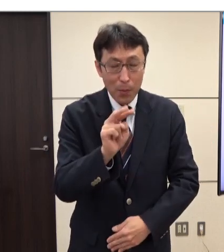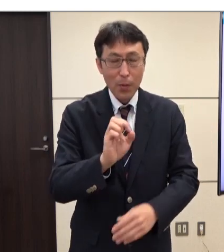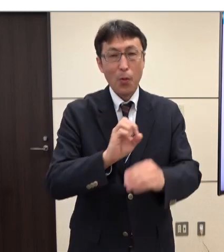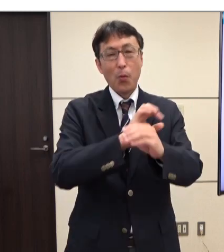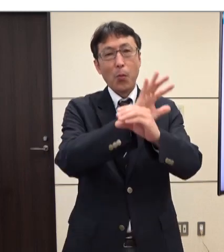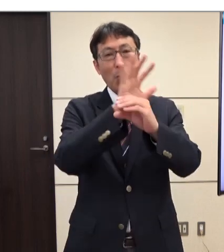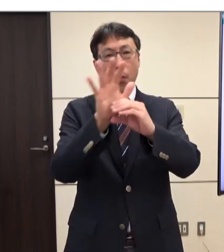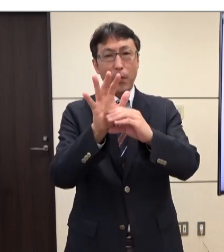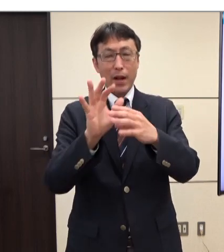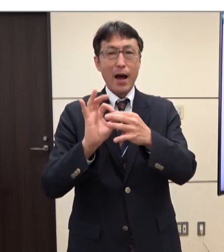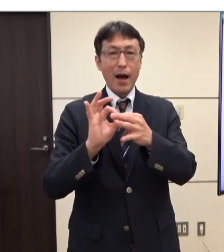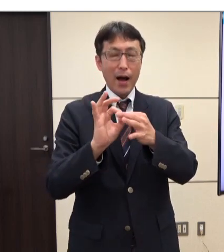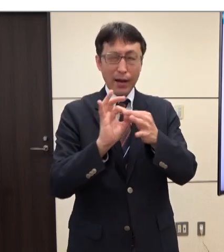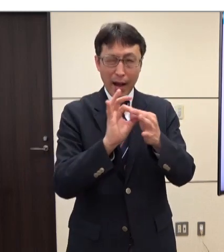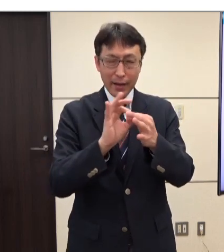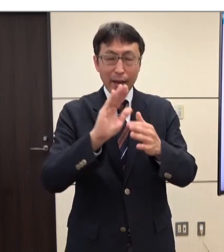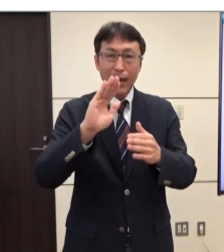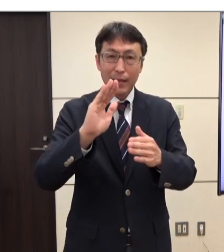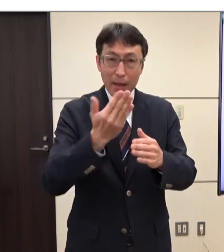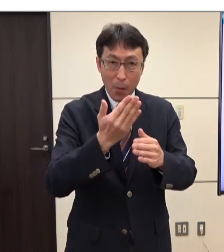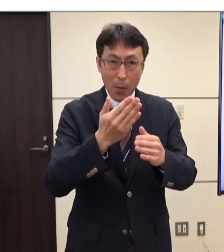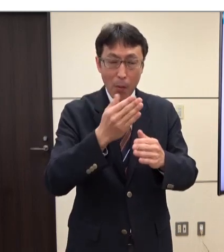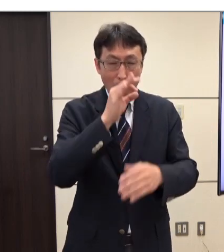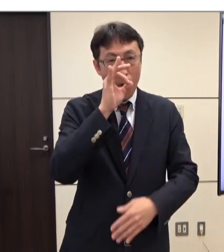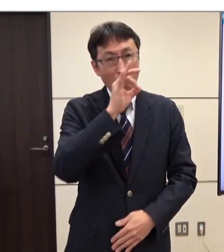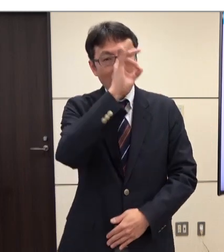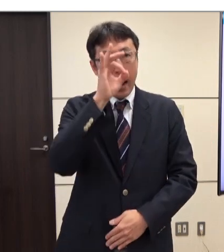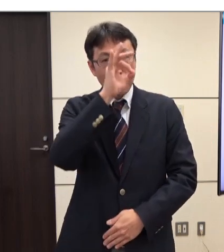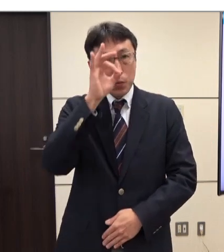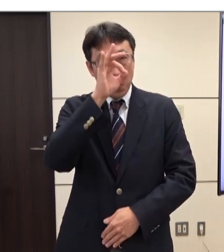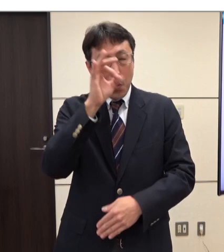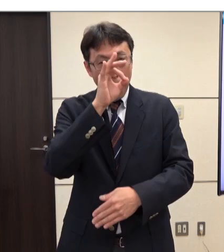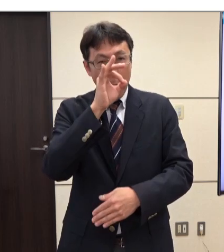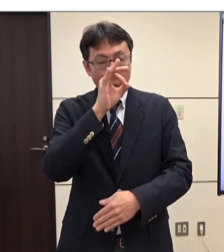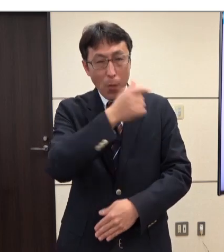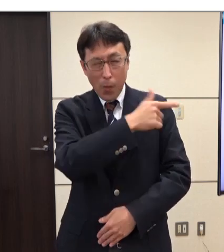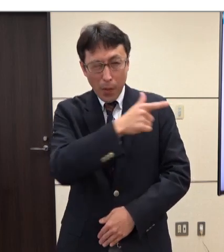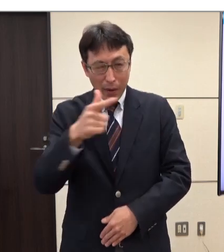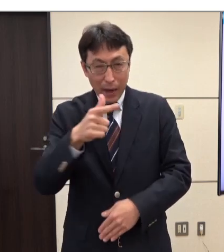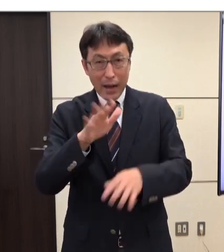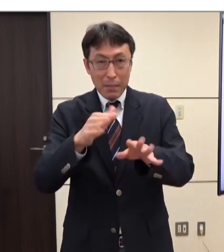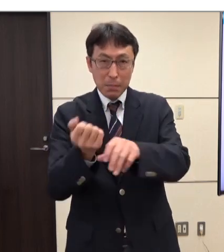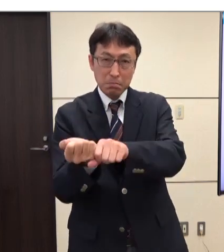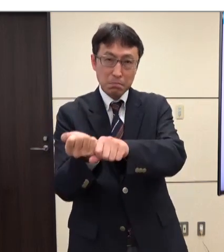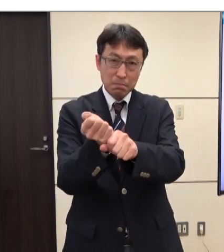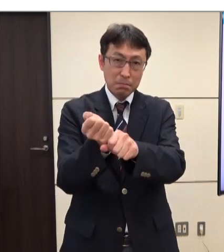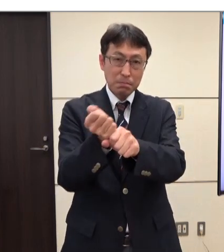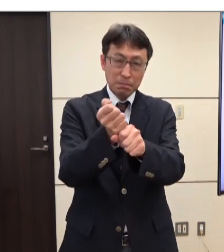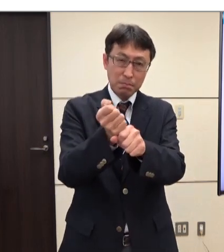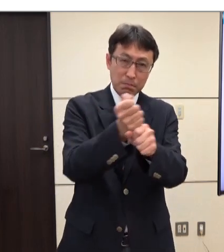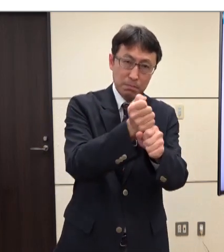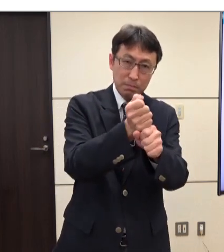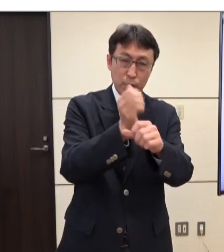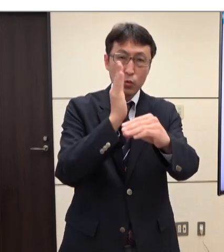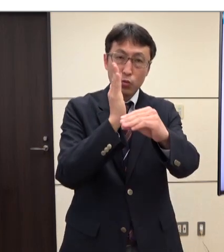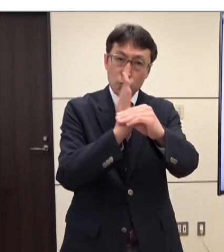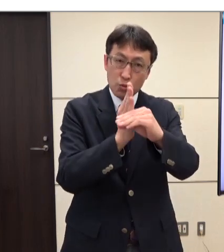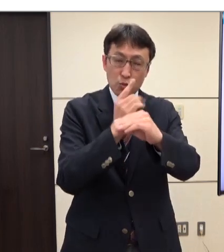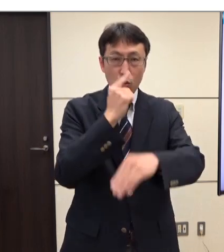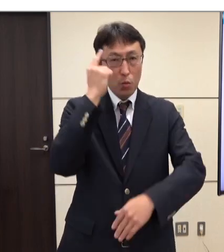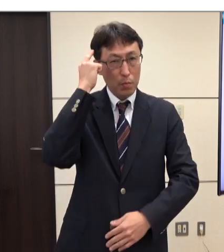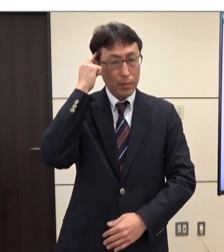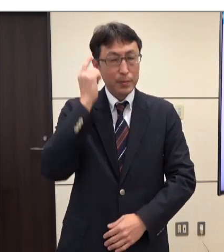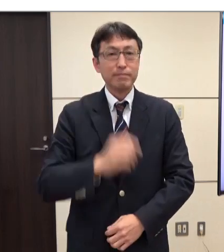産業が回復してきているということが伺えるのではないかというふうに思っております。皆さんの資